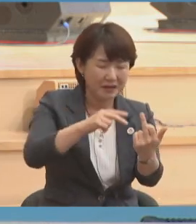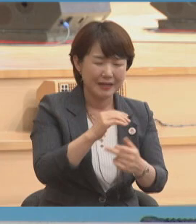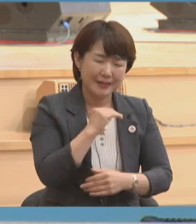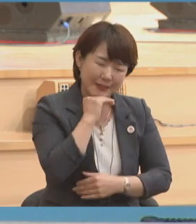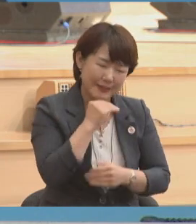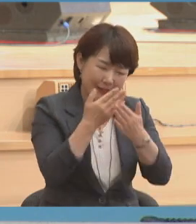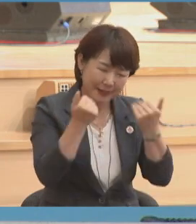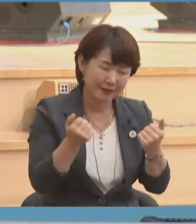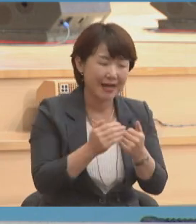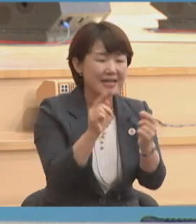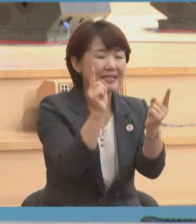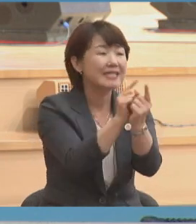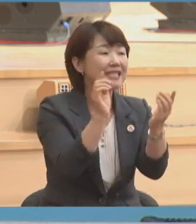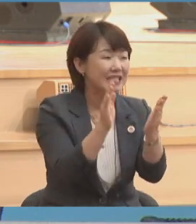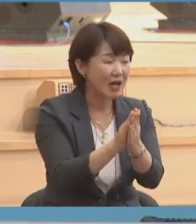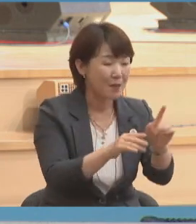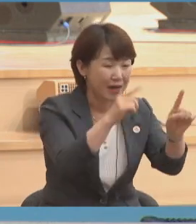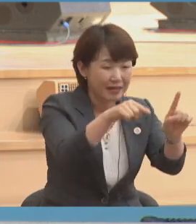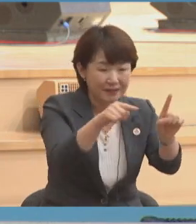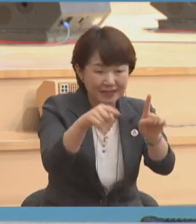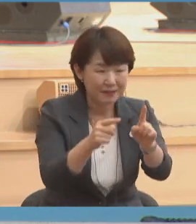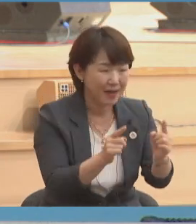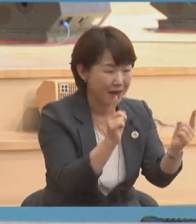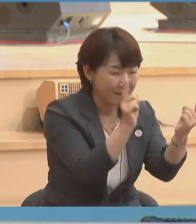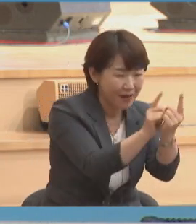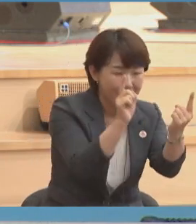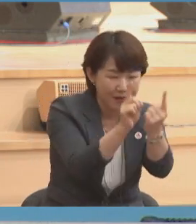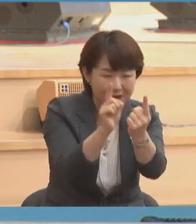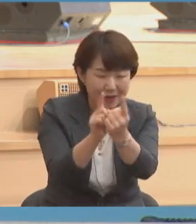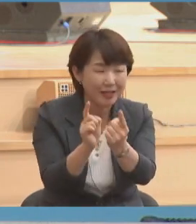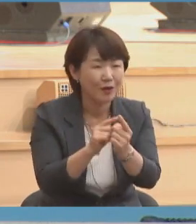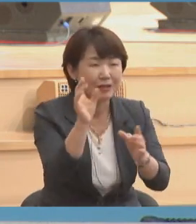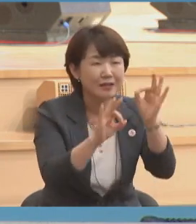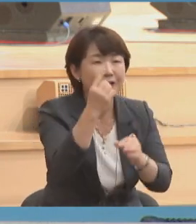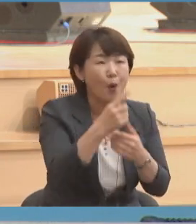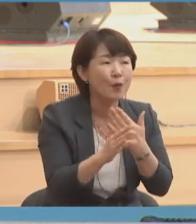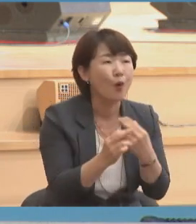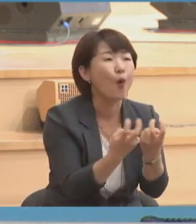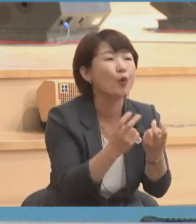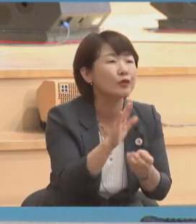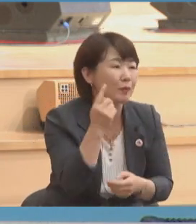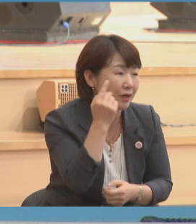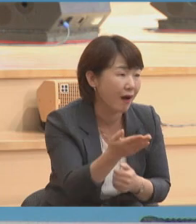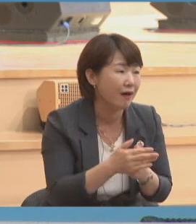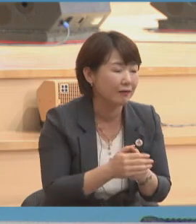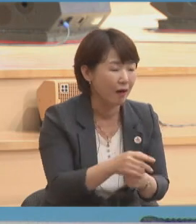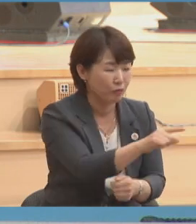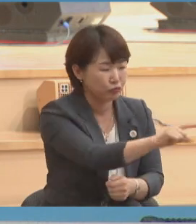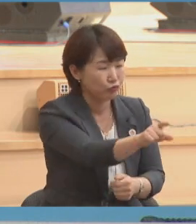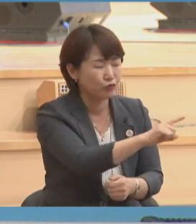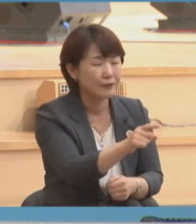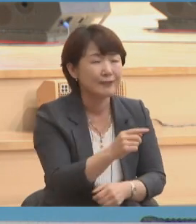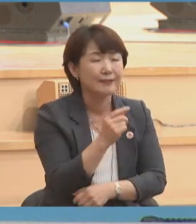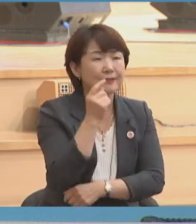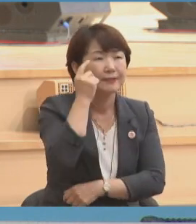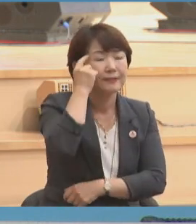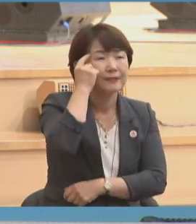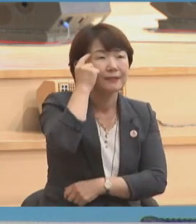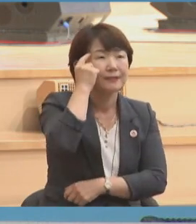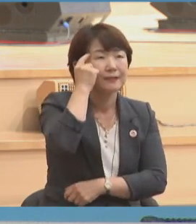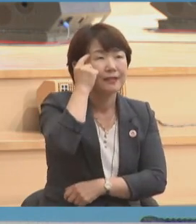직접 한 사람 한 사람에게 찾아오셨다면 어떻게 될까요? 둘은 잠시 생각하더니 입을 모아